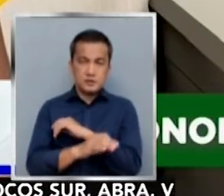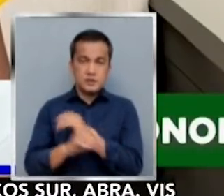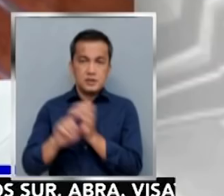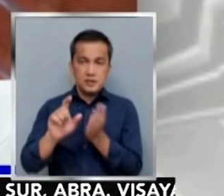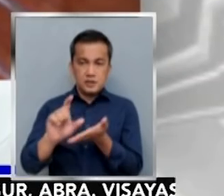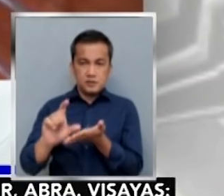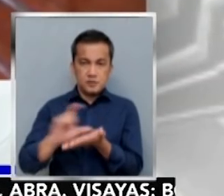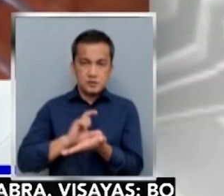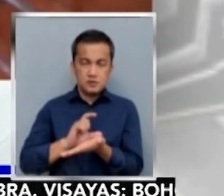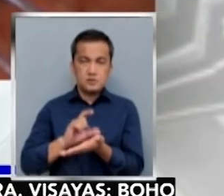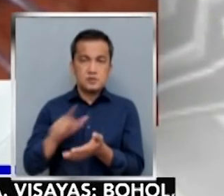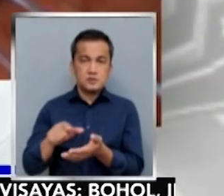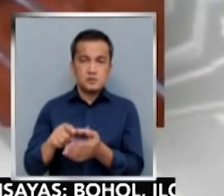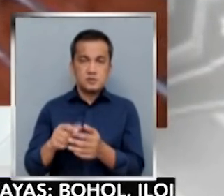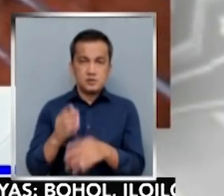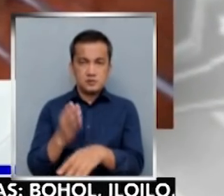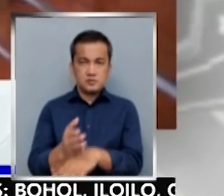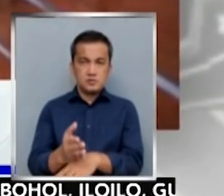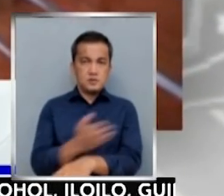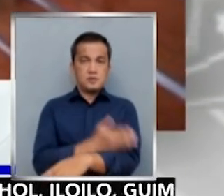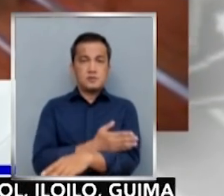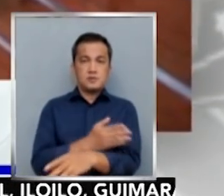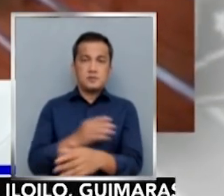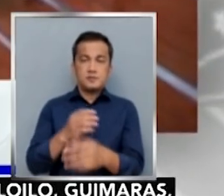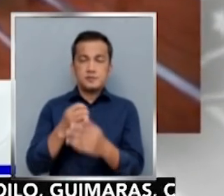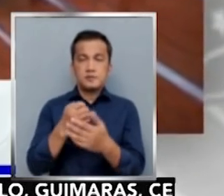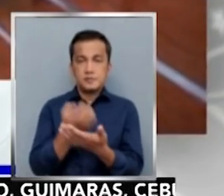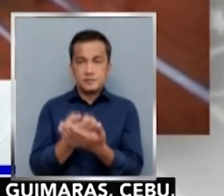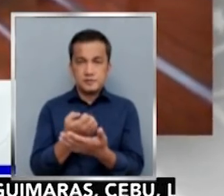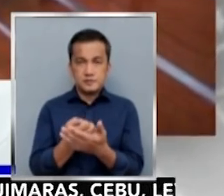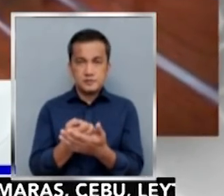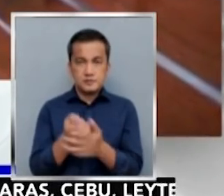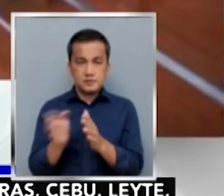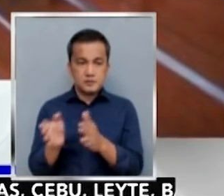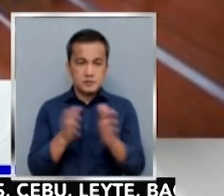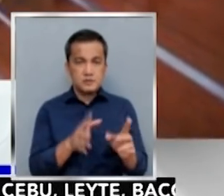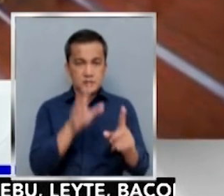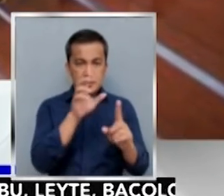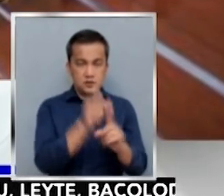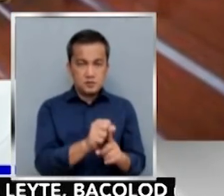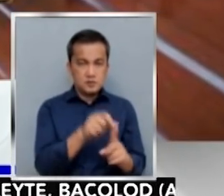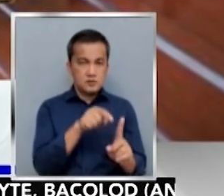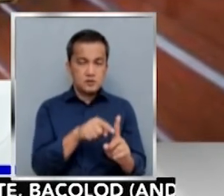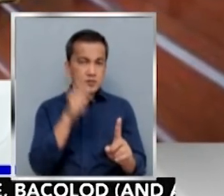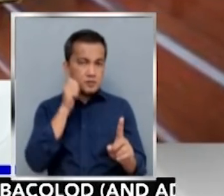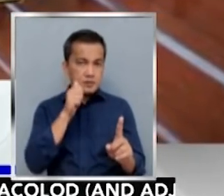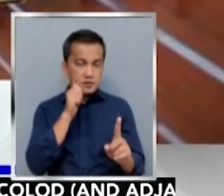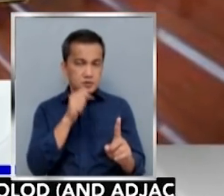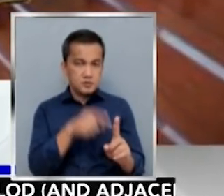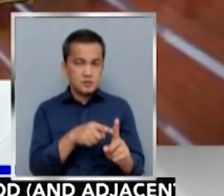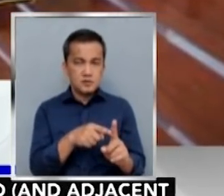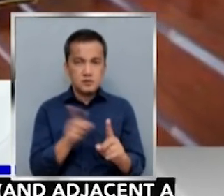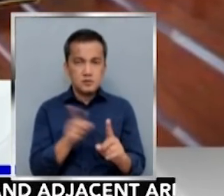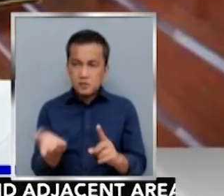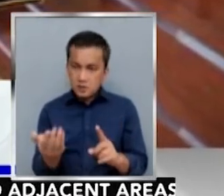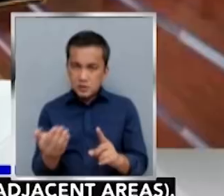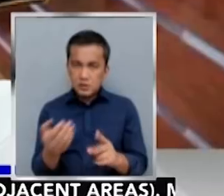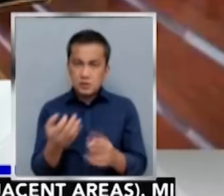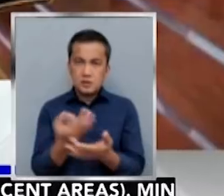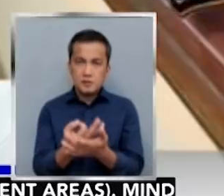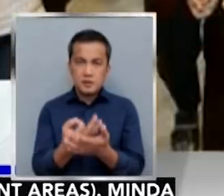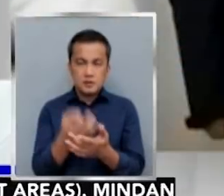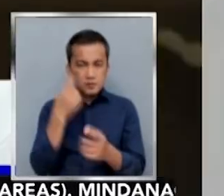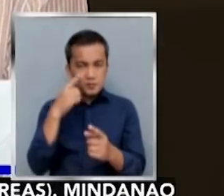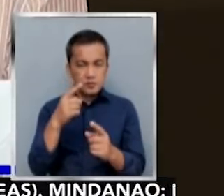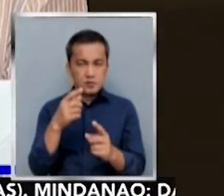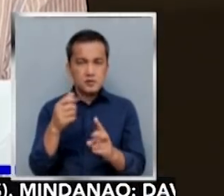ekonomiya. Samantala, arestado sa isang entrapment operation ang isang babaeng nagsolicit umano ng pera para sa mga biktima ng